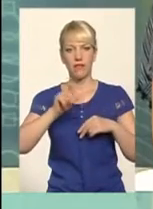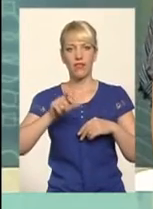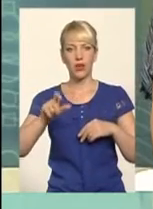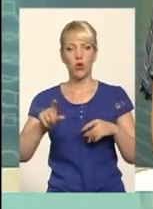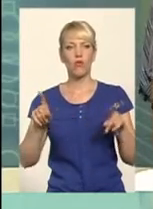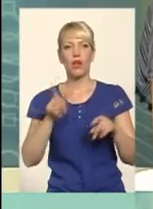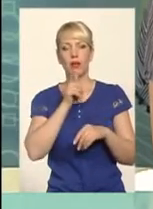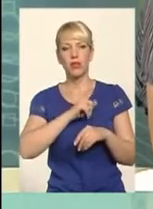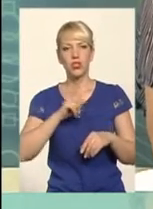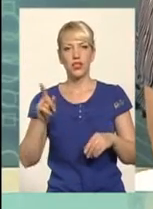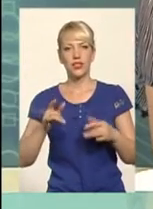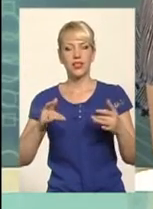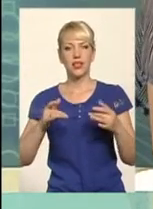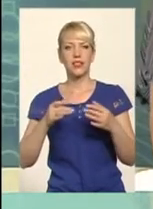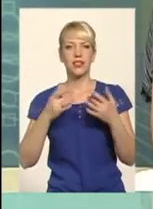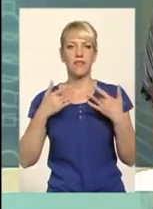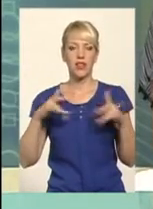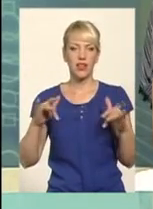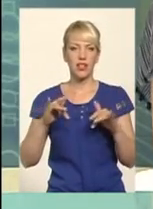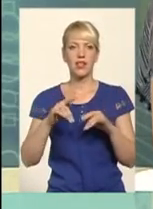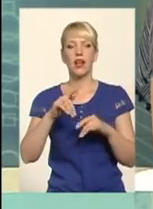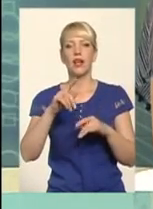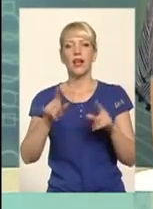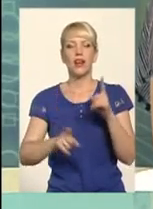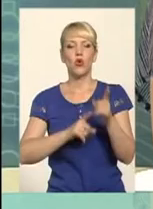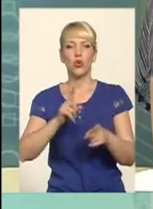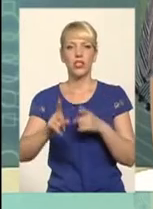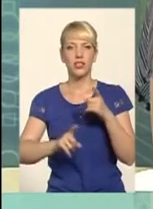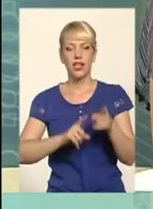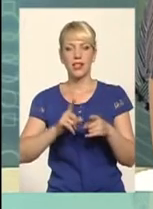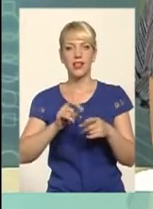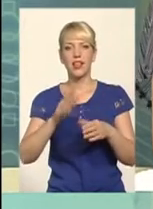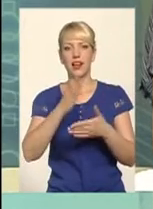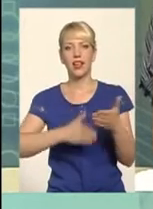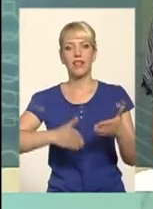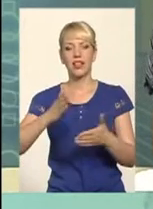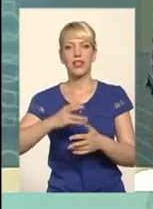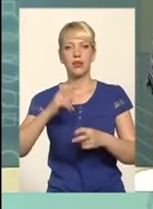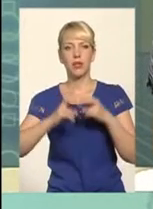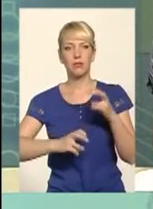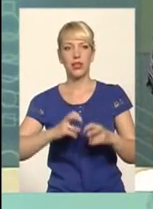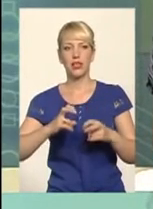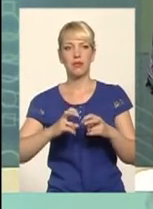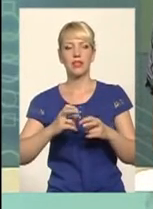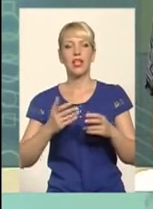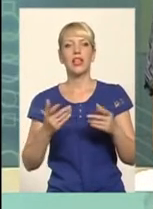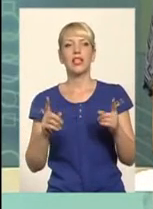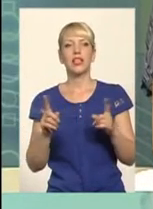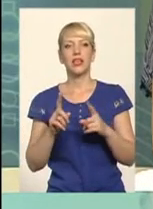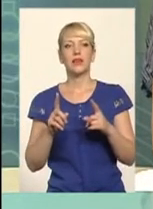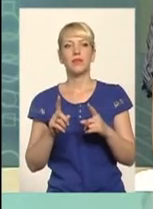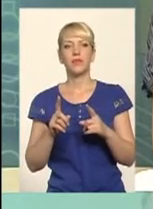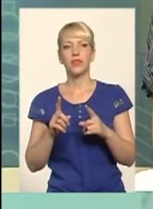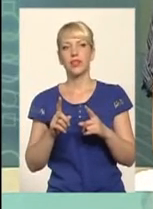власне, під час звільнення, реорганізації, ліквідації підприємств, організації певних? І,